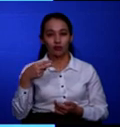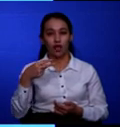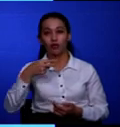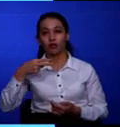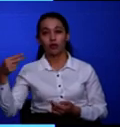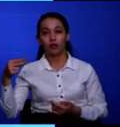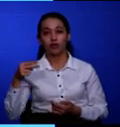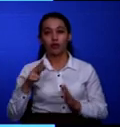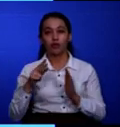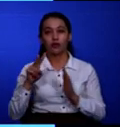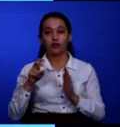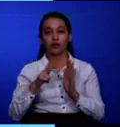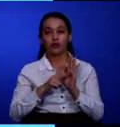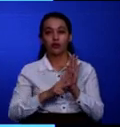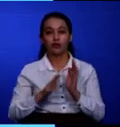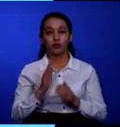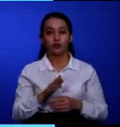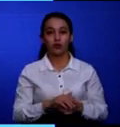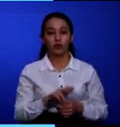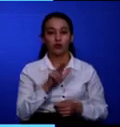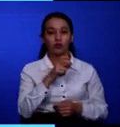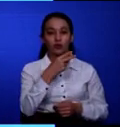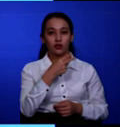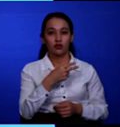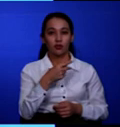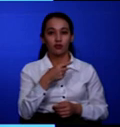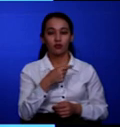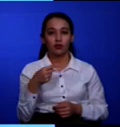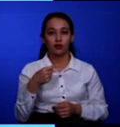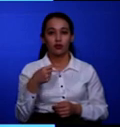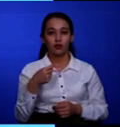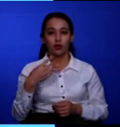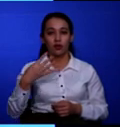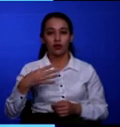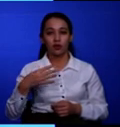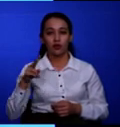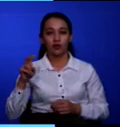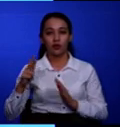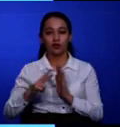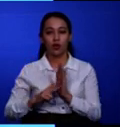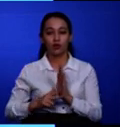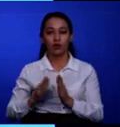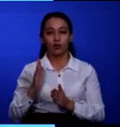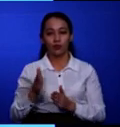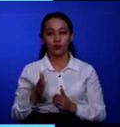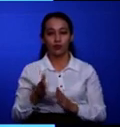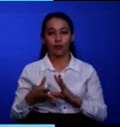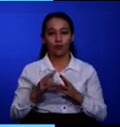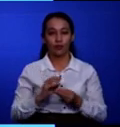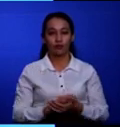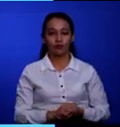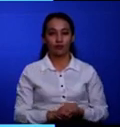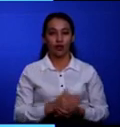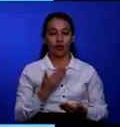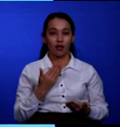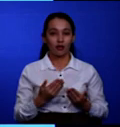bo'ladi. 320 va 40 ning ayirmasi 280 ekanligini topib olamiz. Agar biz